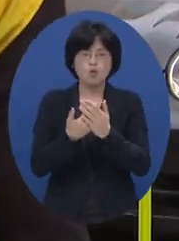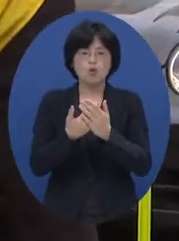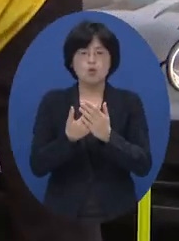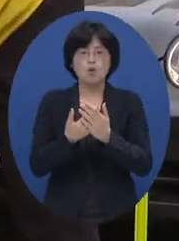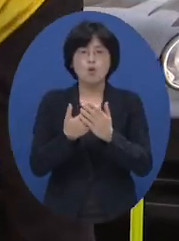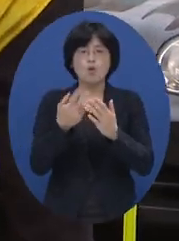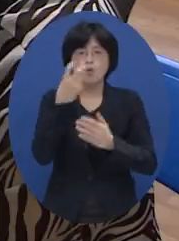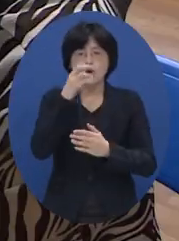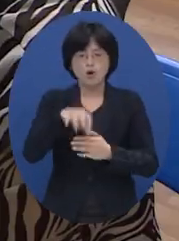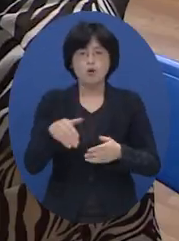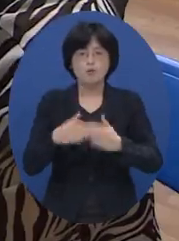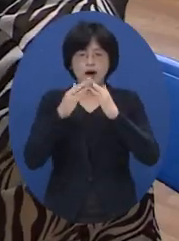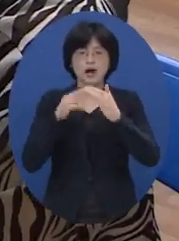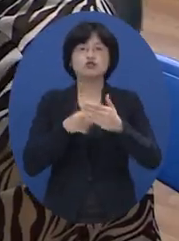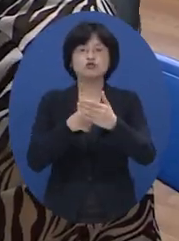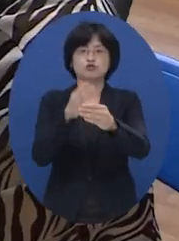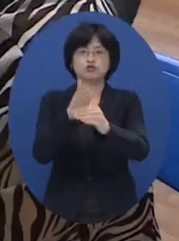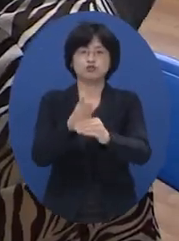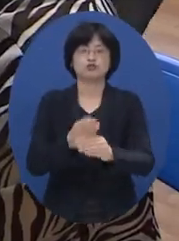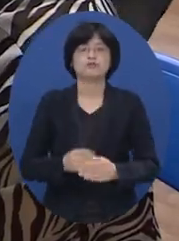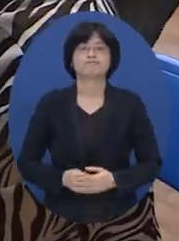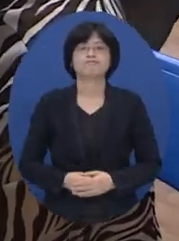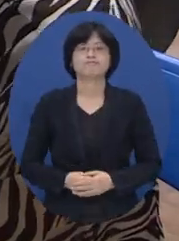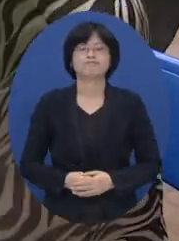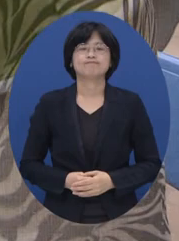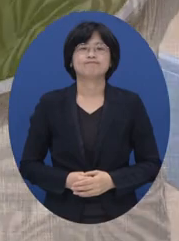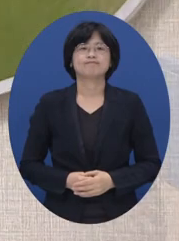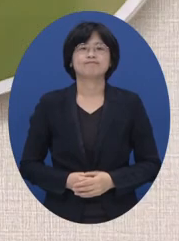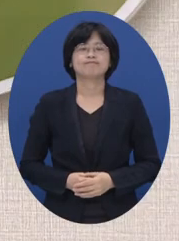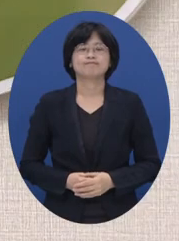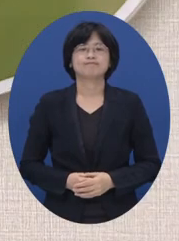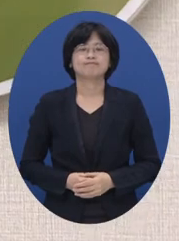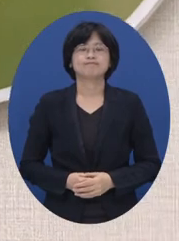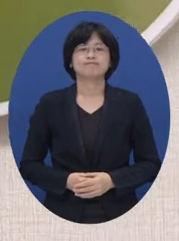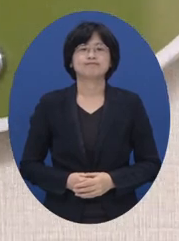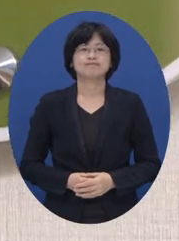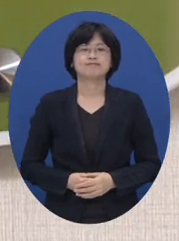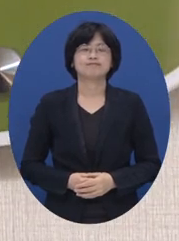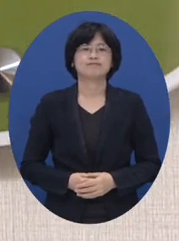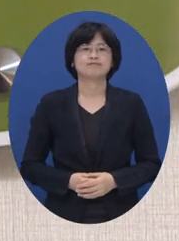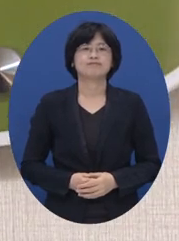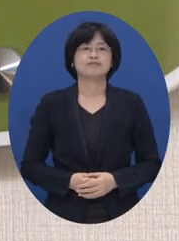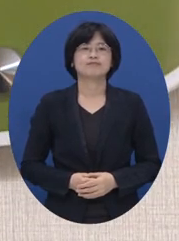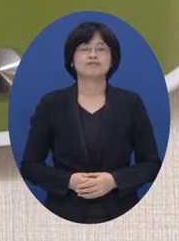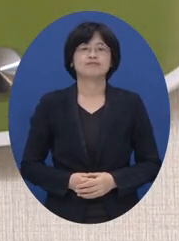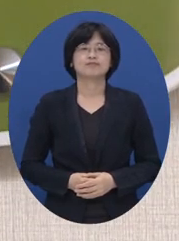설치될 수 있도록 추진할 계획입니다. 경기 CCTV 최창순입니다.